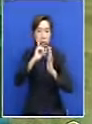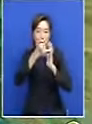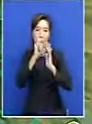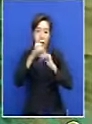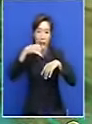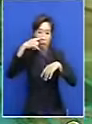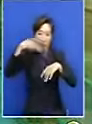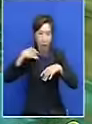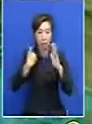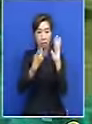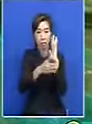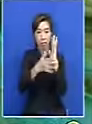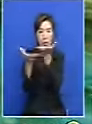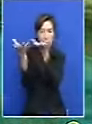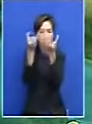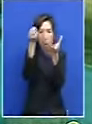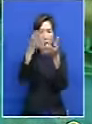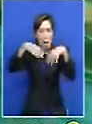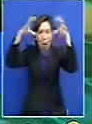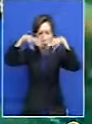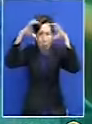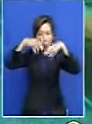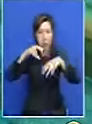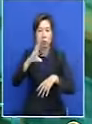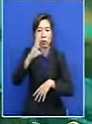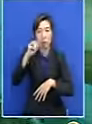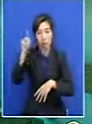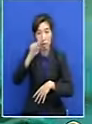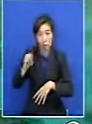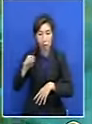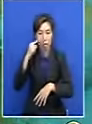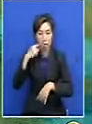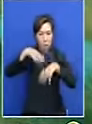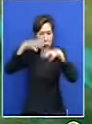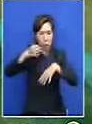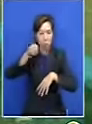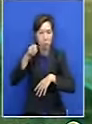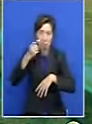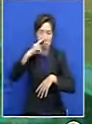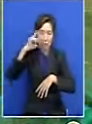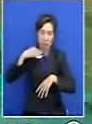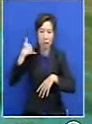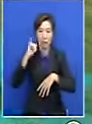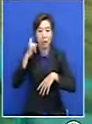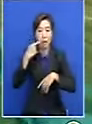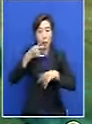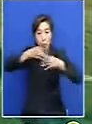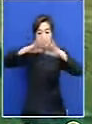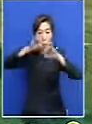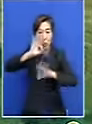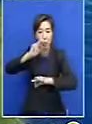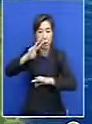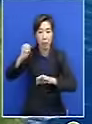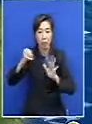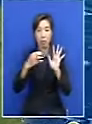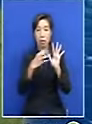างแห่งครับภาคตะวันออกมีเมฆเป็นส่วนมากฝนฟ้าคะนองร้อยละ60ของพื้นที่ฝนตกหนักบางแห่งทะเลมีคลื่นสูง2เมตรภ